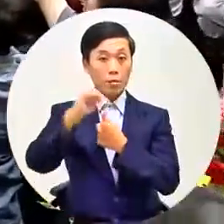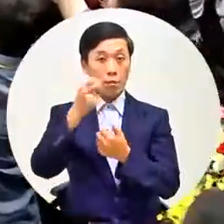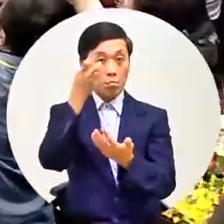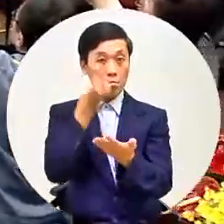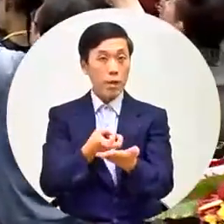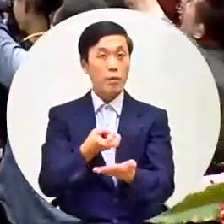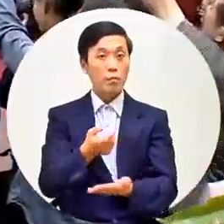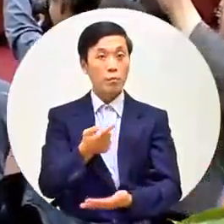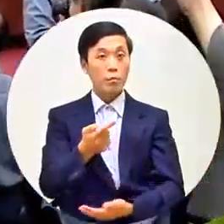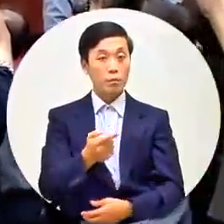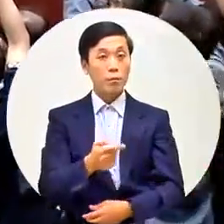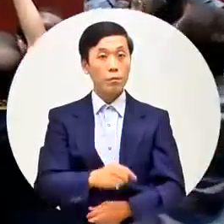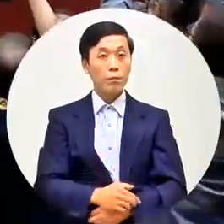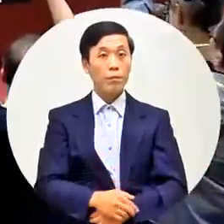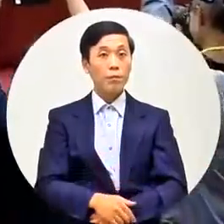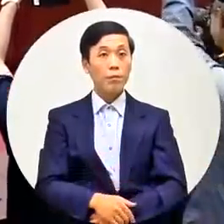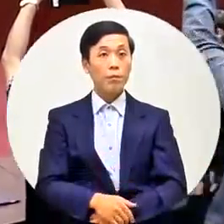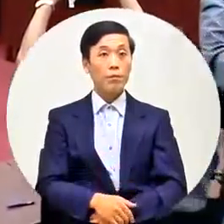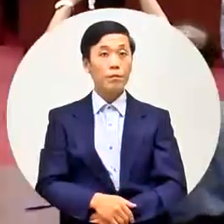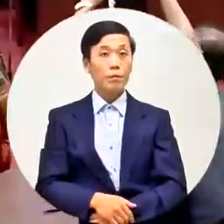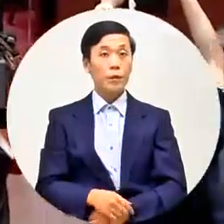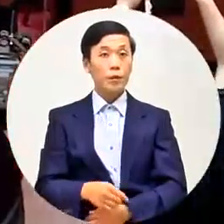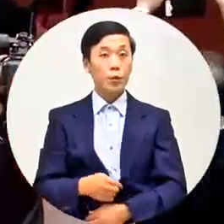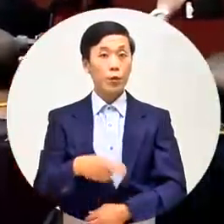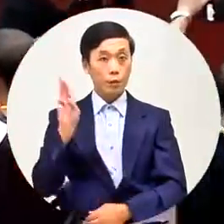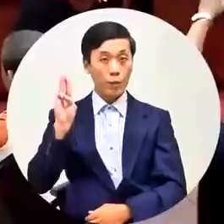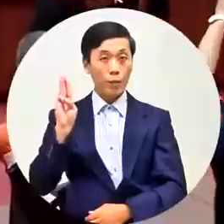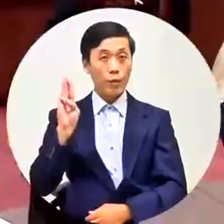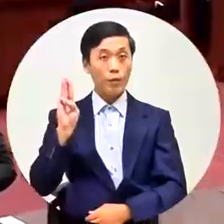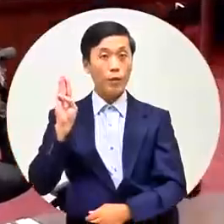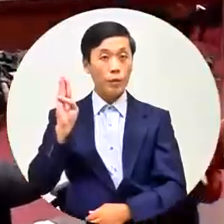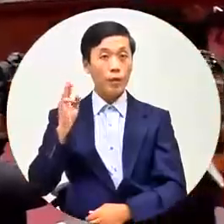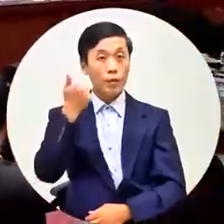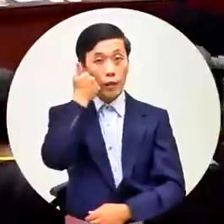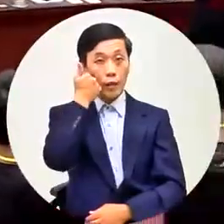警示宣誓人黄柏林。